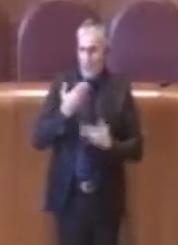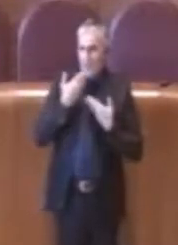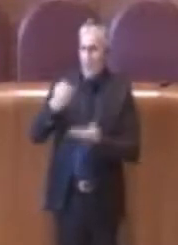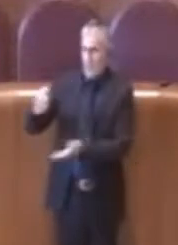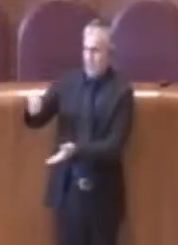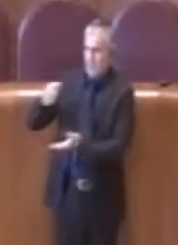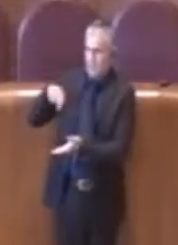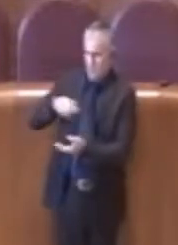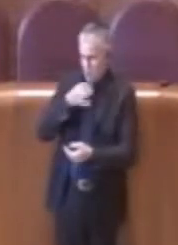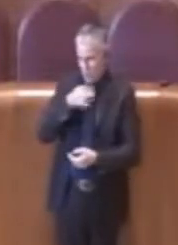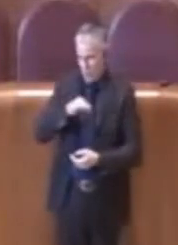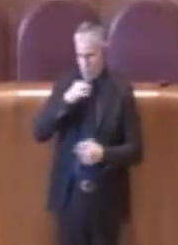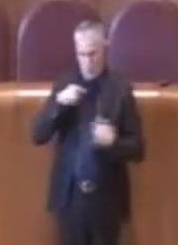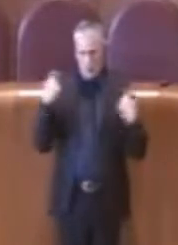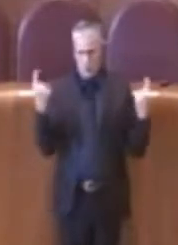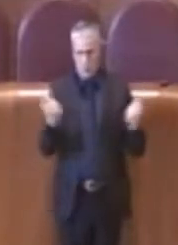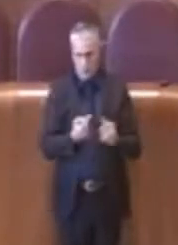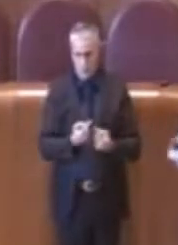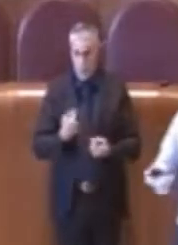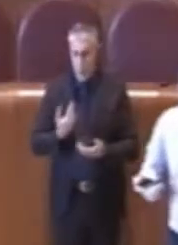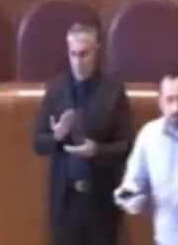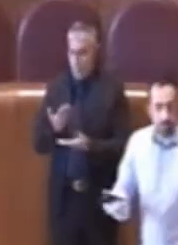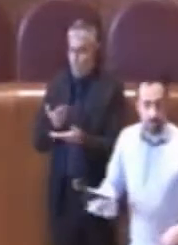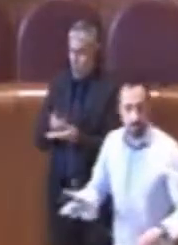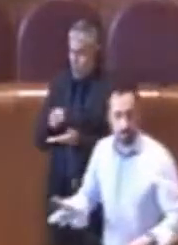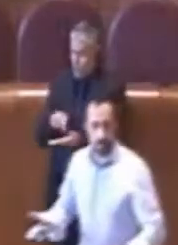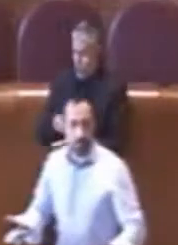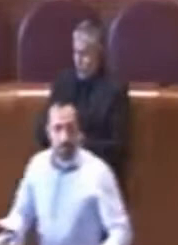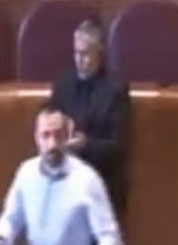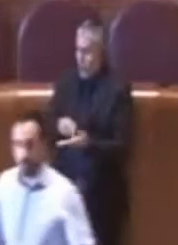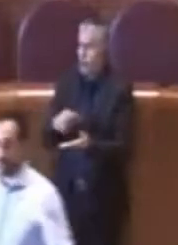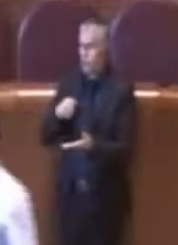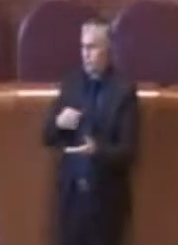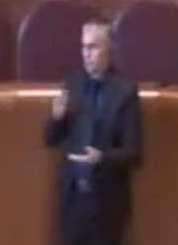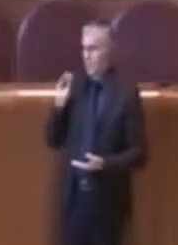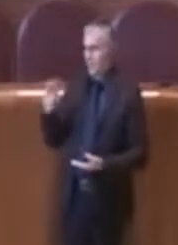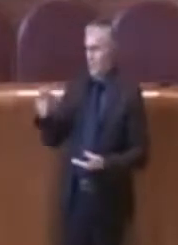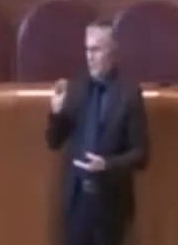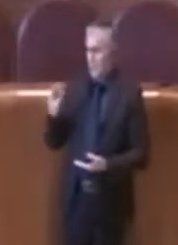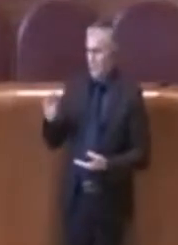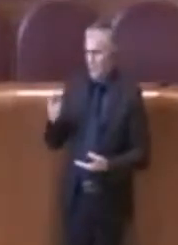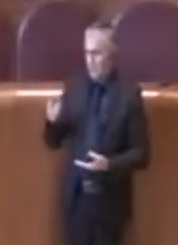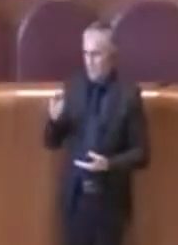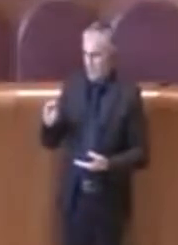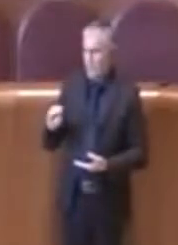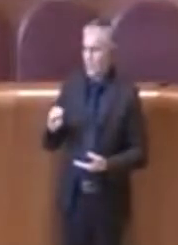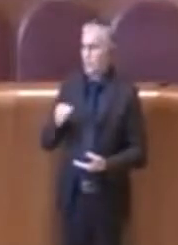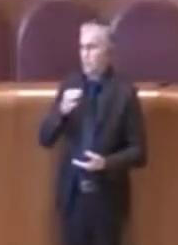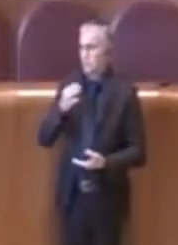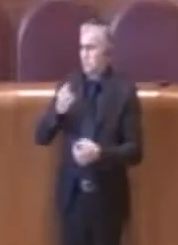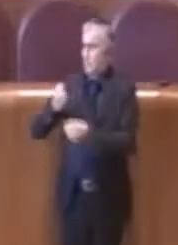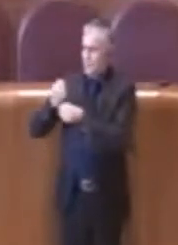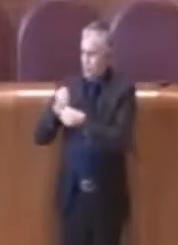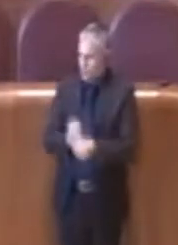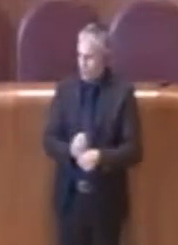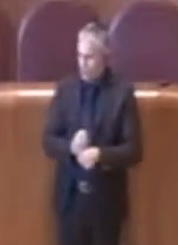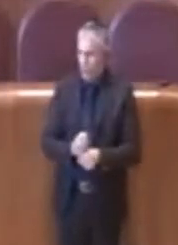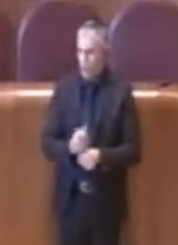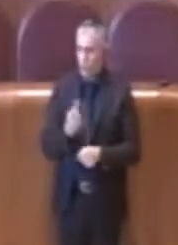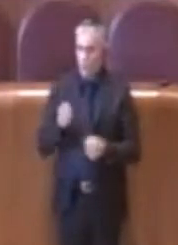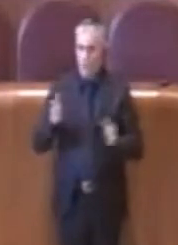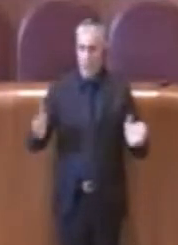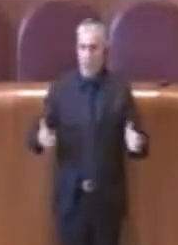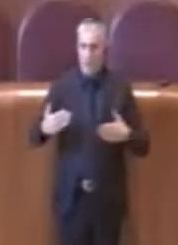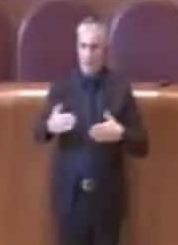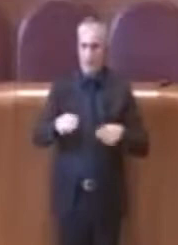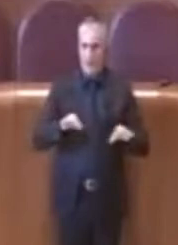strumento? Quindi in questa mozione noi chiediamo di istituire una cabina di regia che abbia